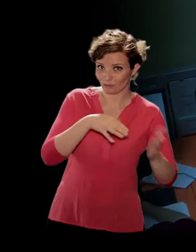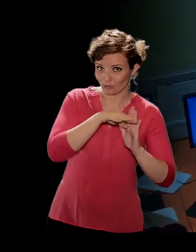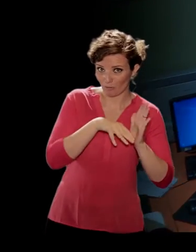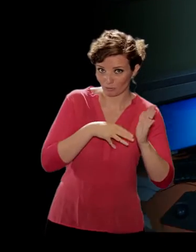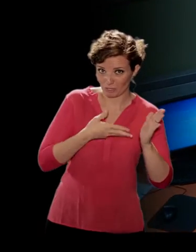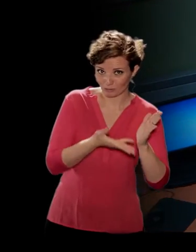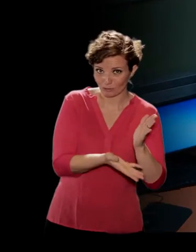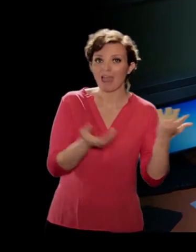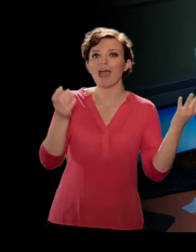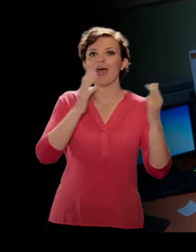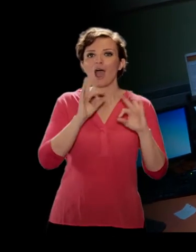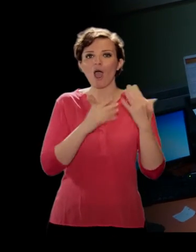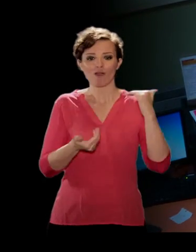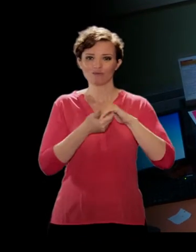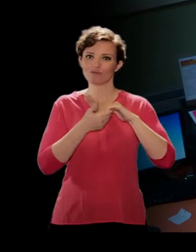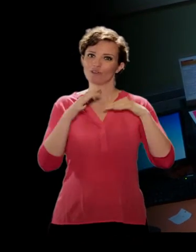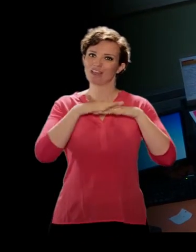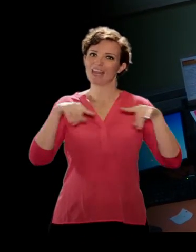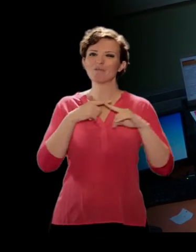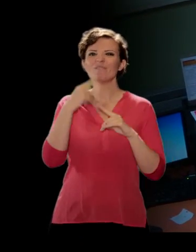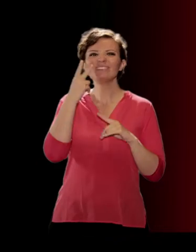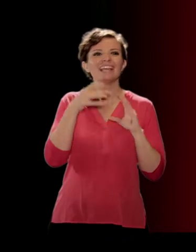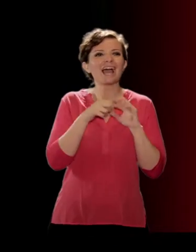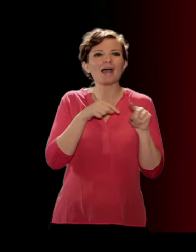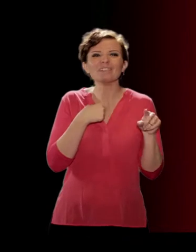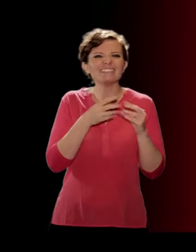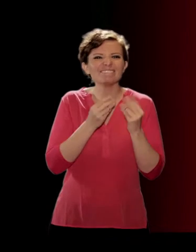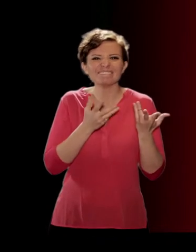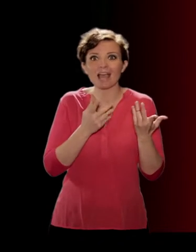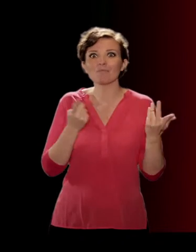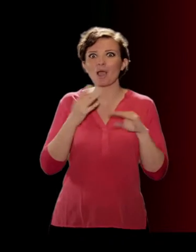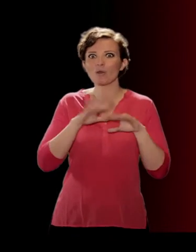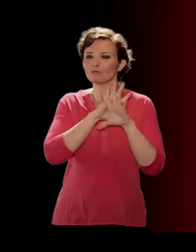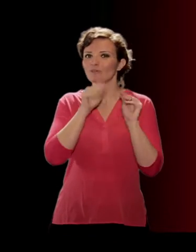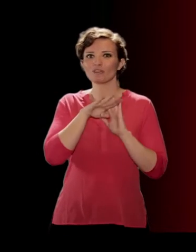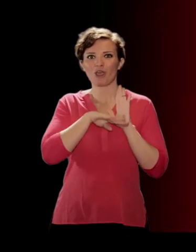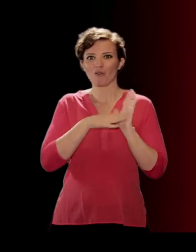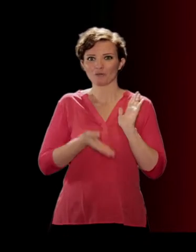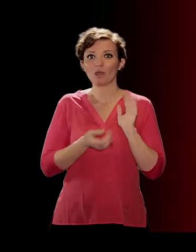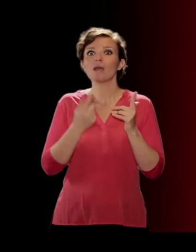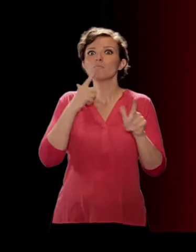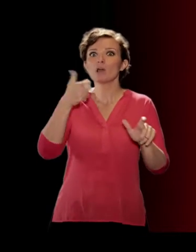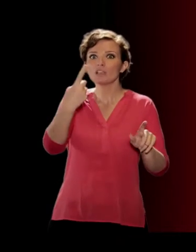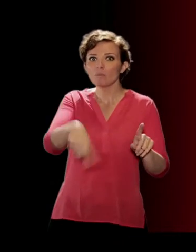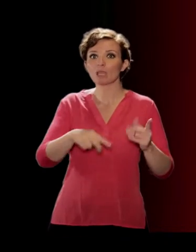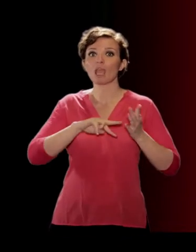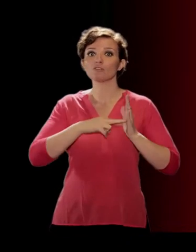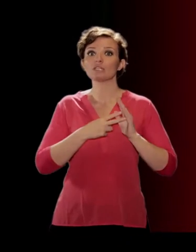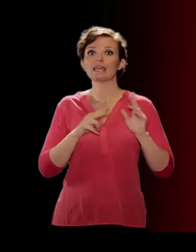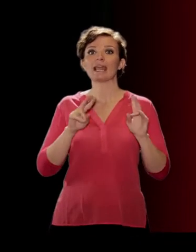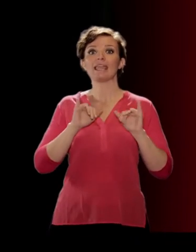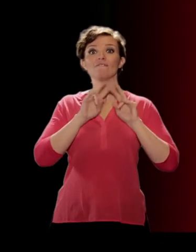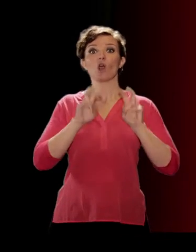quando consultiamo i social network per vedere cosa fanno i nostri amici. Per questo motivo l'ingegnere informatico è diventato una